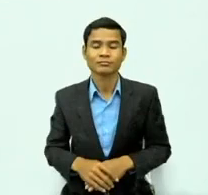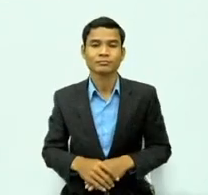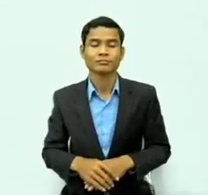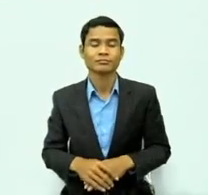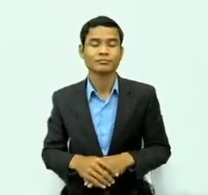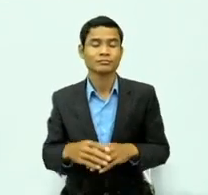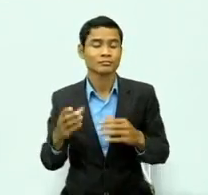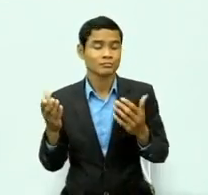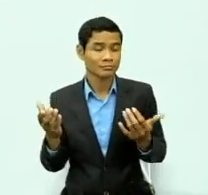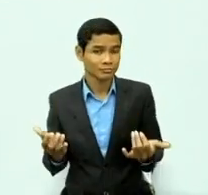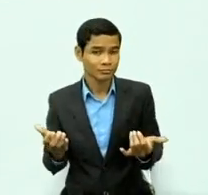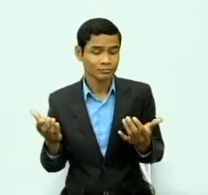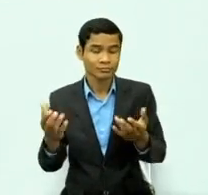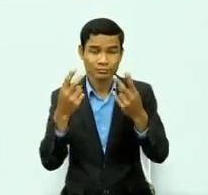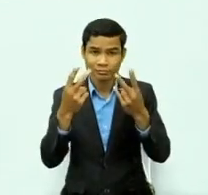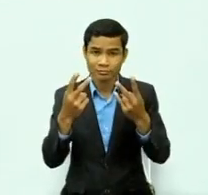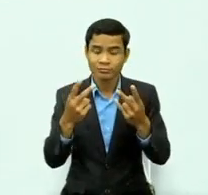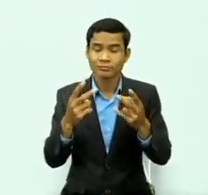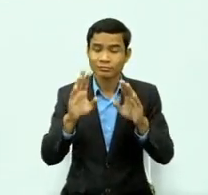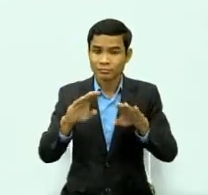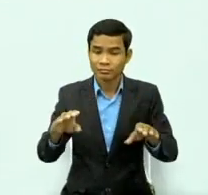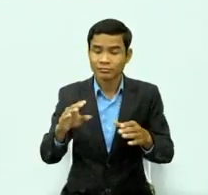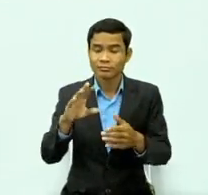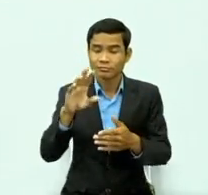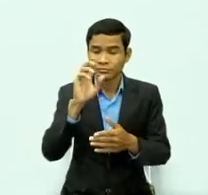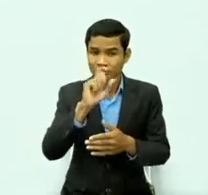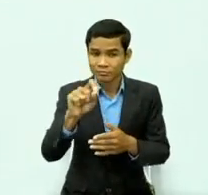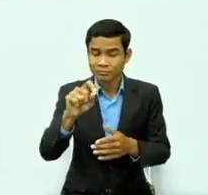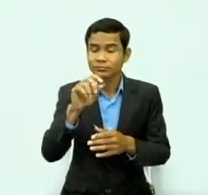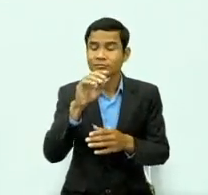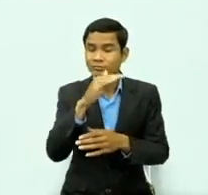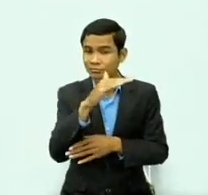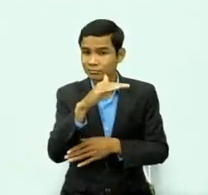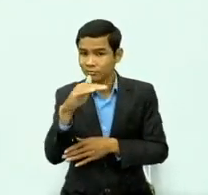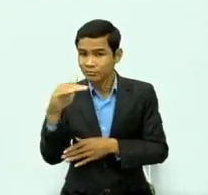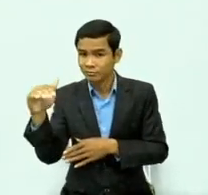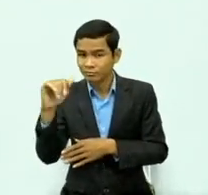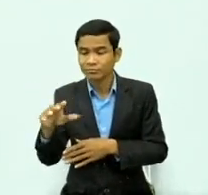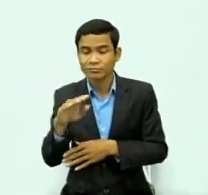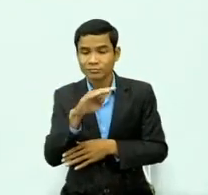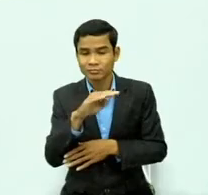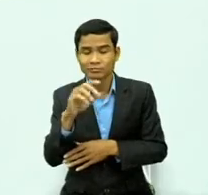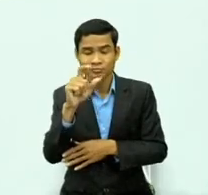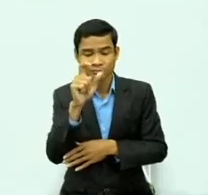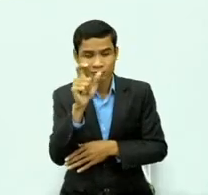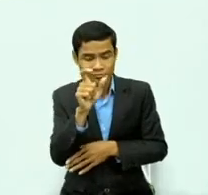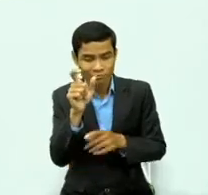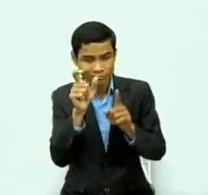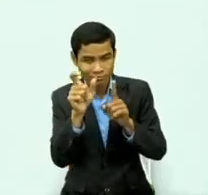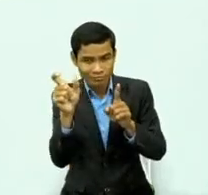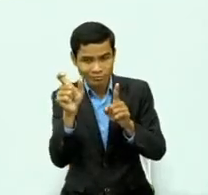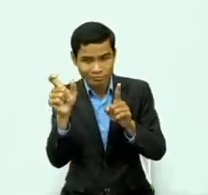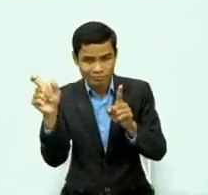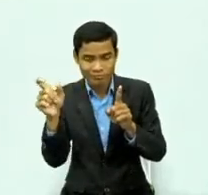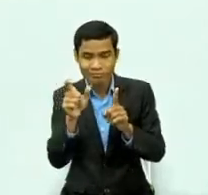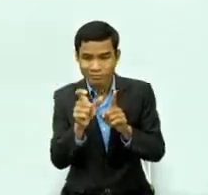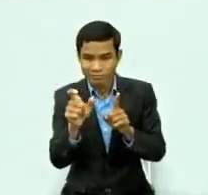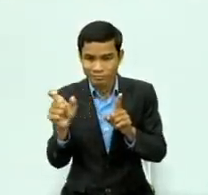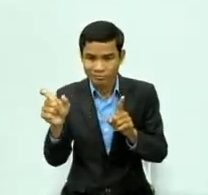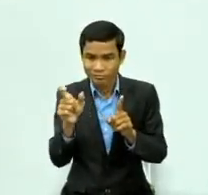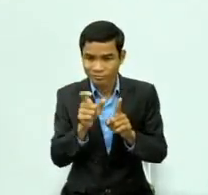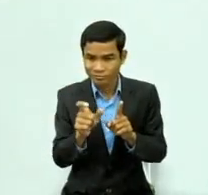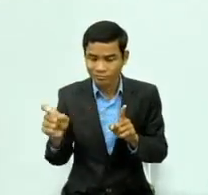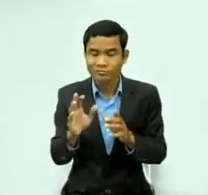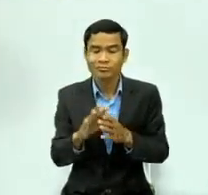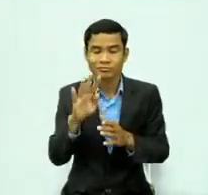ចាឥឡូវកូនមើលមកអ្នកគ្រូគឺកូនសរសេរជួដេកហើយដកឃ្លាណាដកឃ្លាបន្តិចគឺយើងអត់សរសេរ